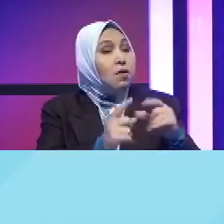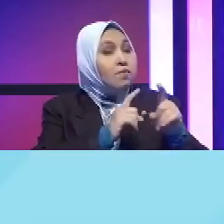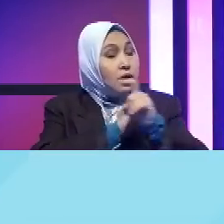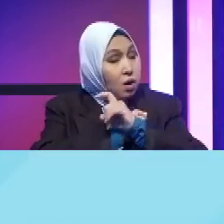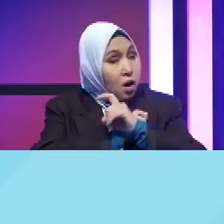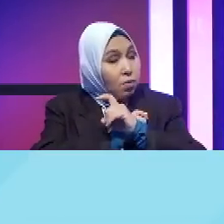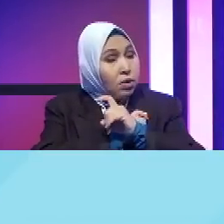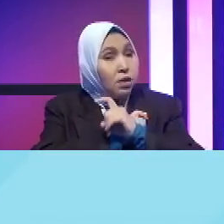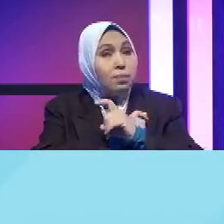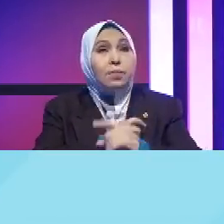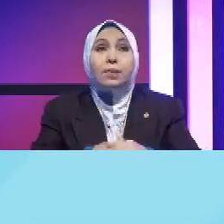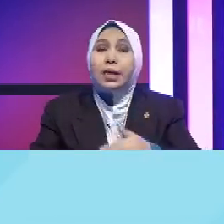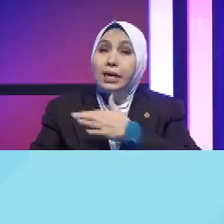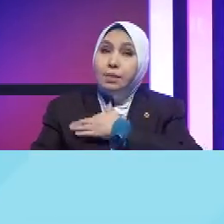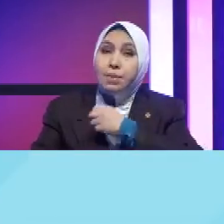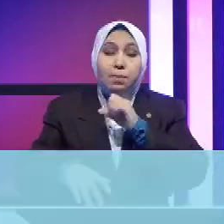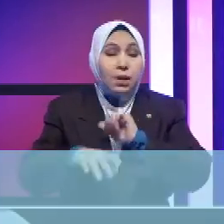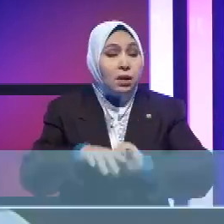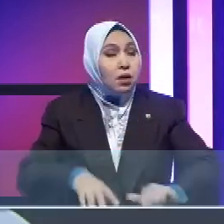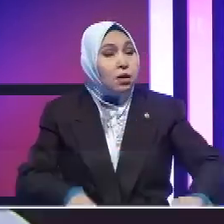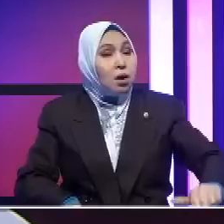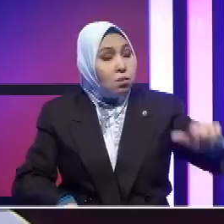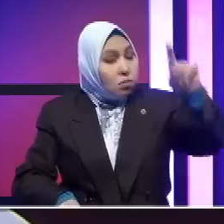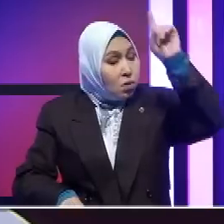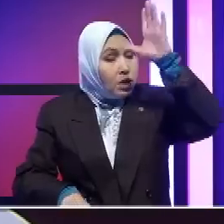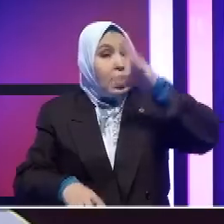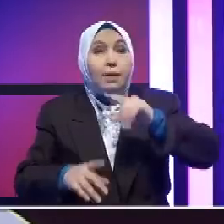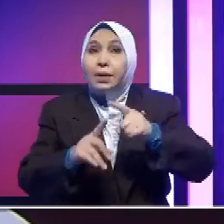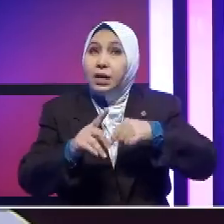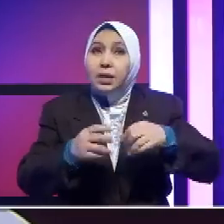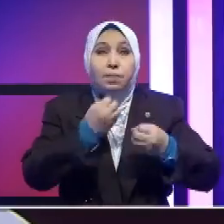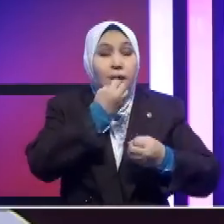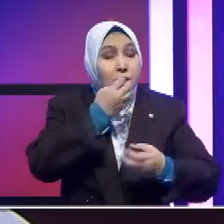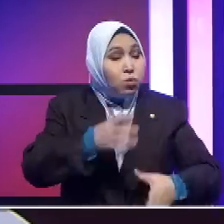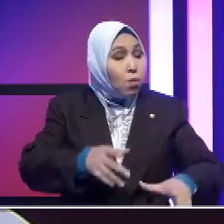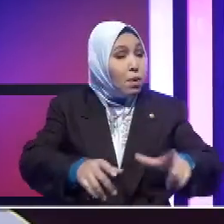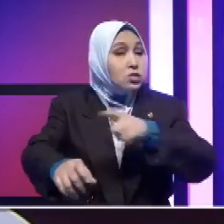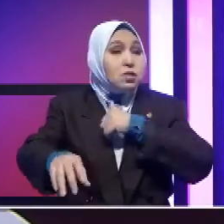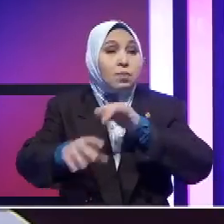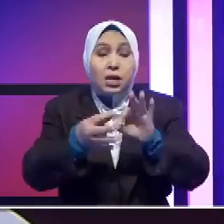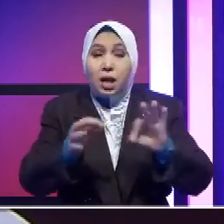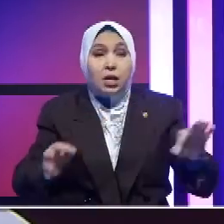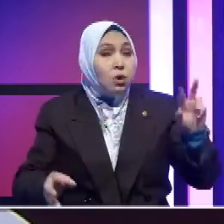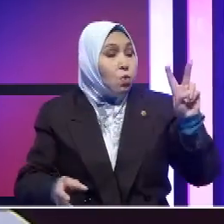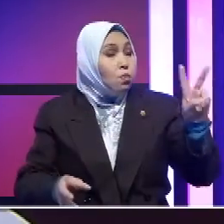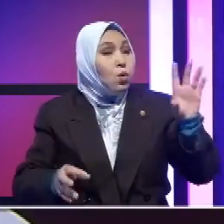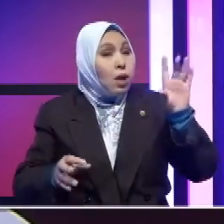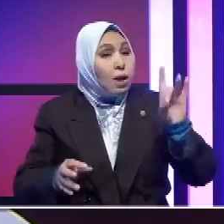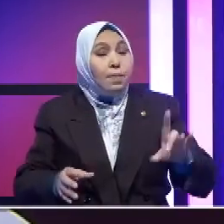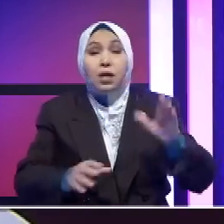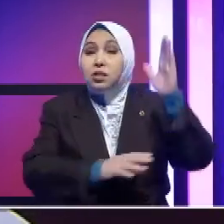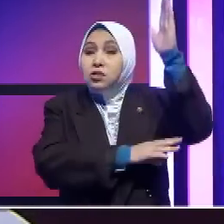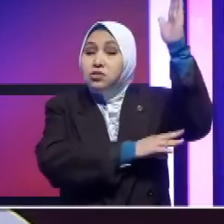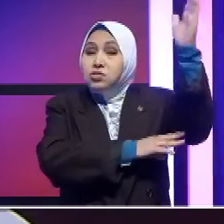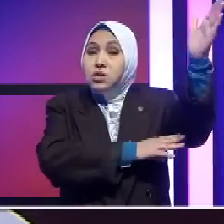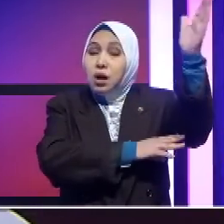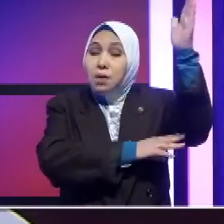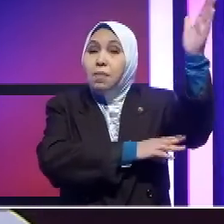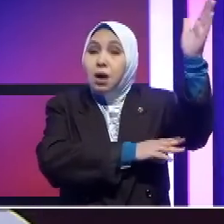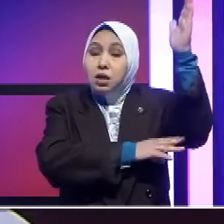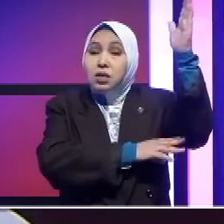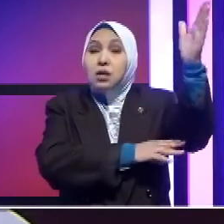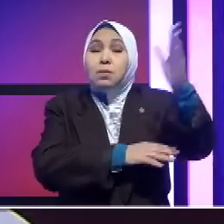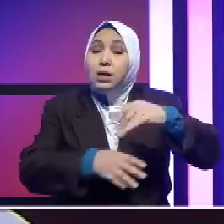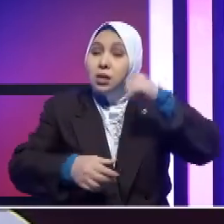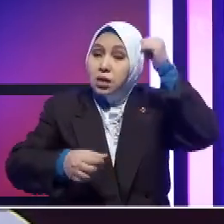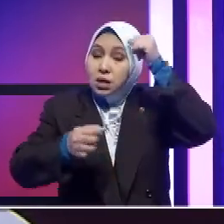selama ini. Selama ini, dan apabila beliau menyatakan panjang pada ayat 28 Ustaz, ya, dia punya ceramah, dia mengingatkan